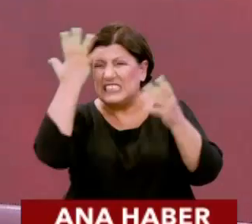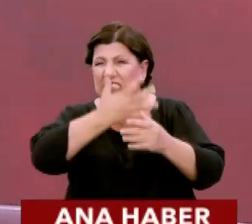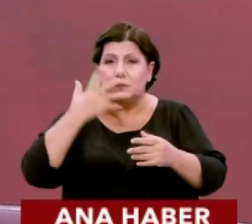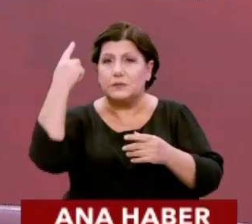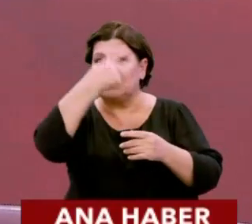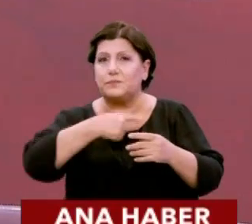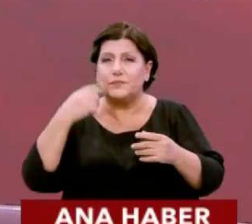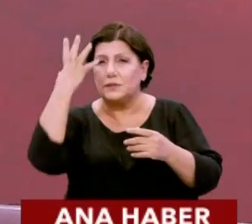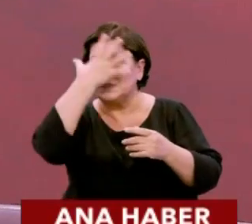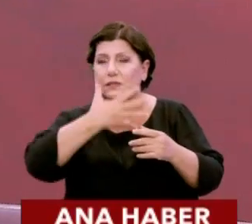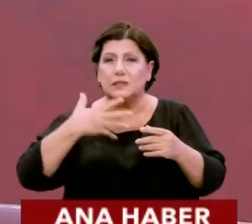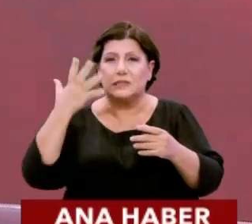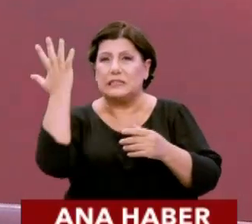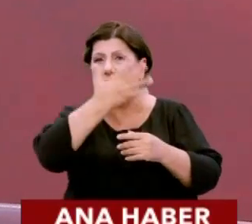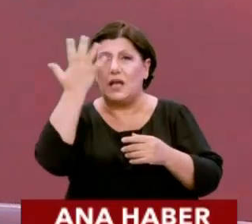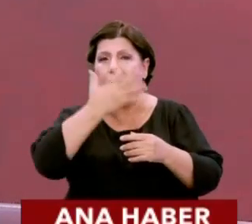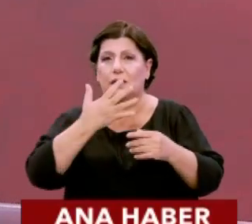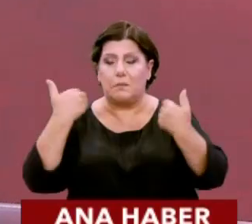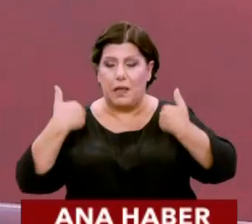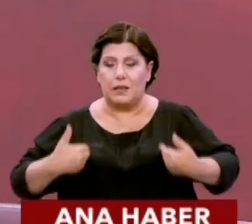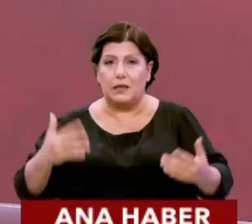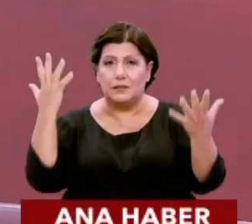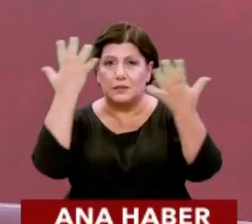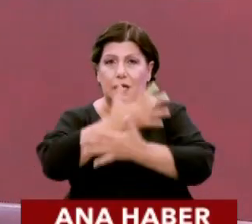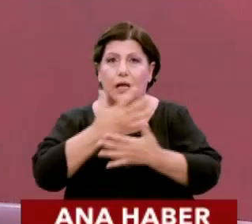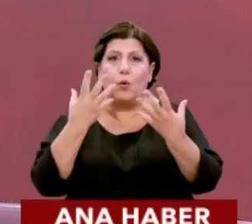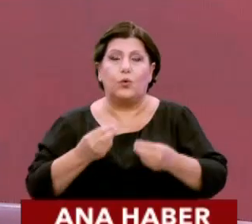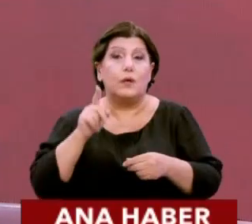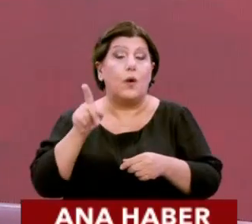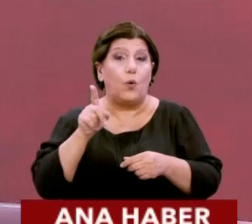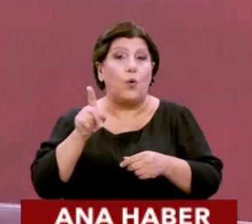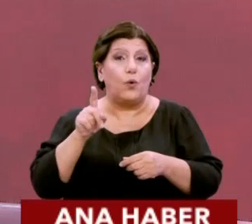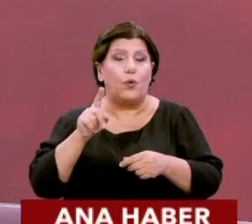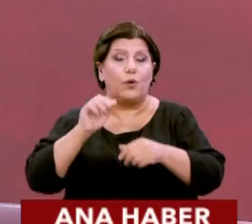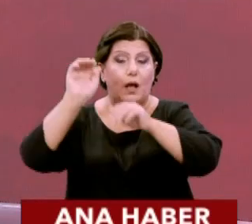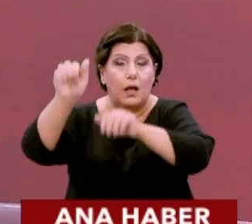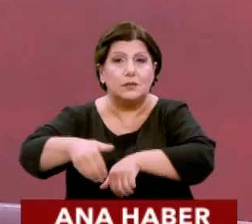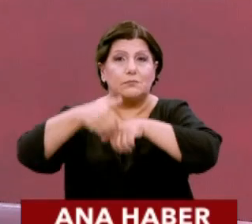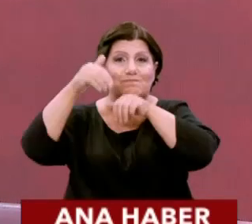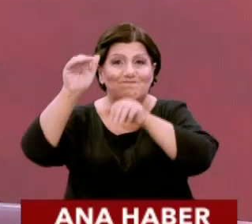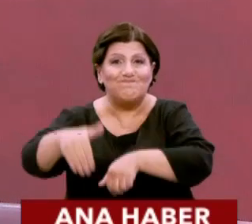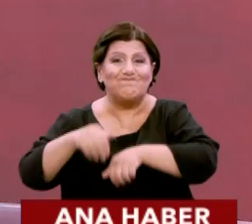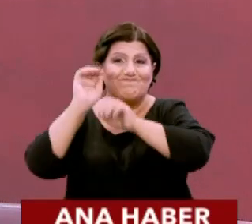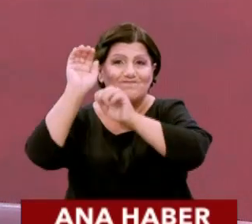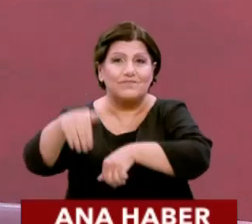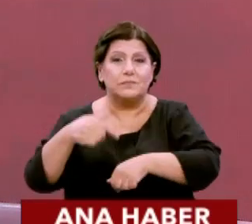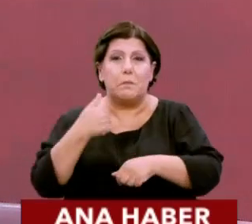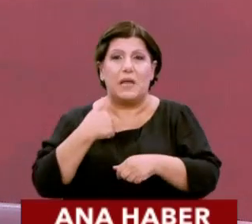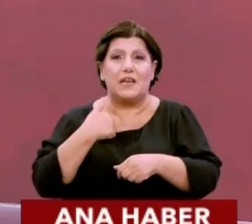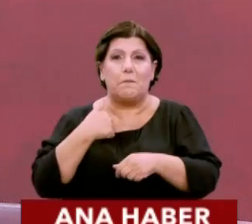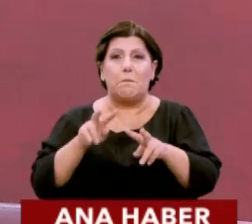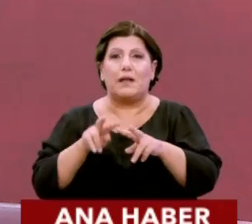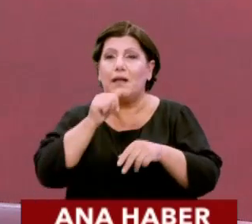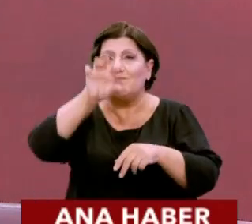yüz içerisinde beden içerisinde o Kazmayı sallayarak benim madencim